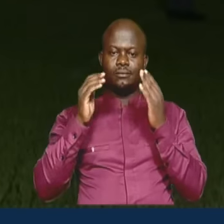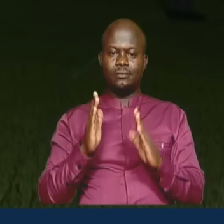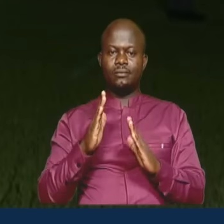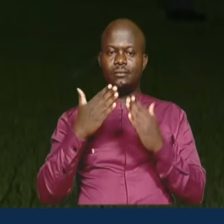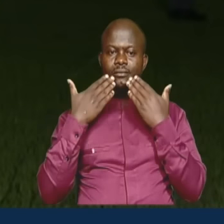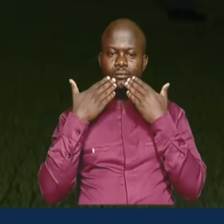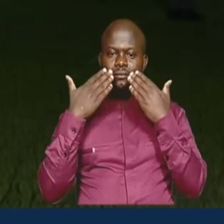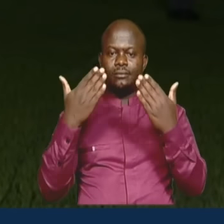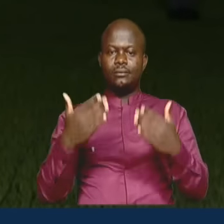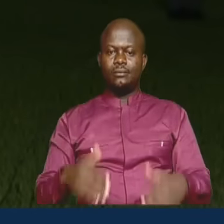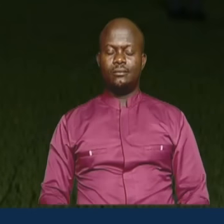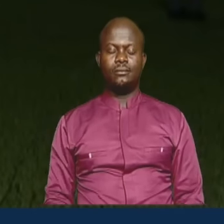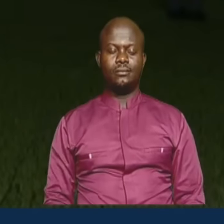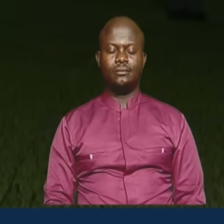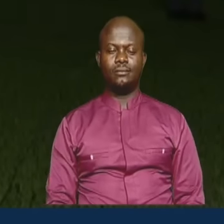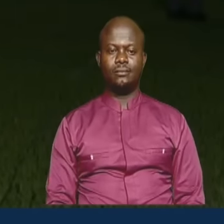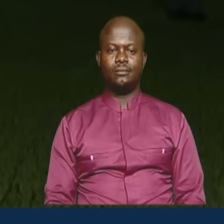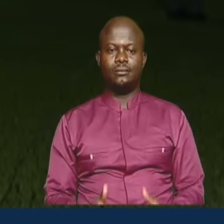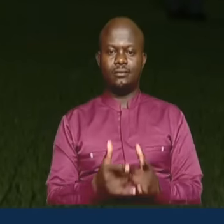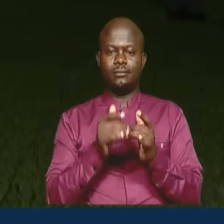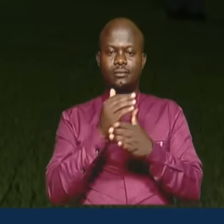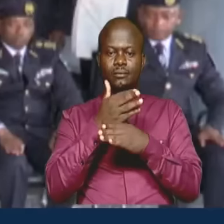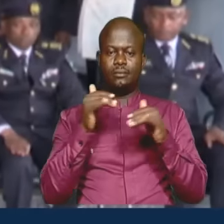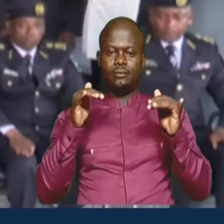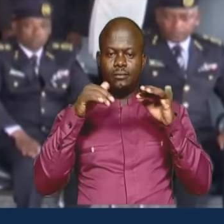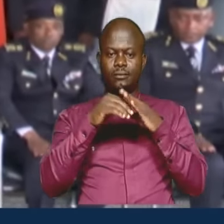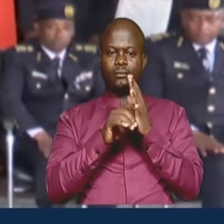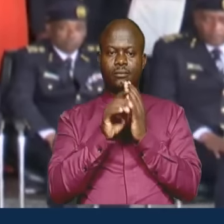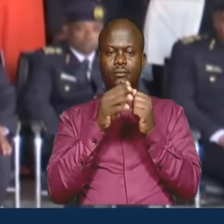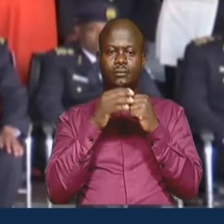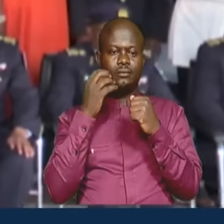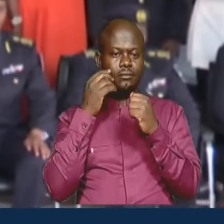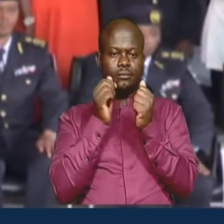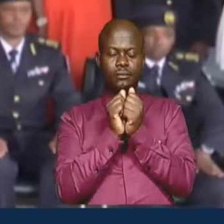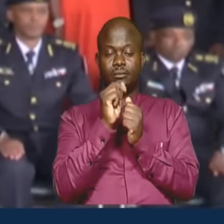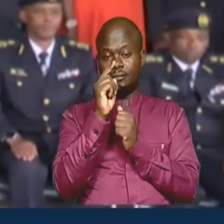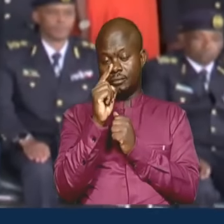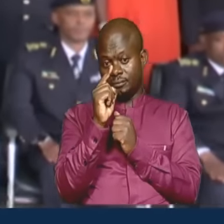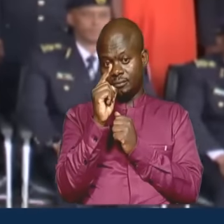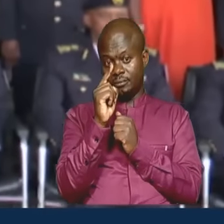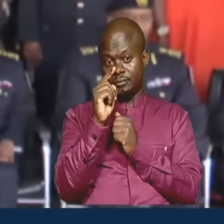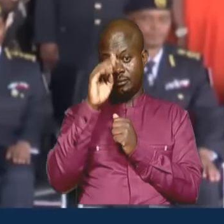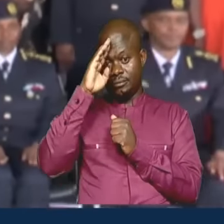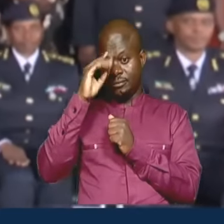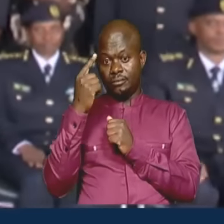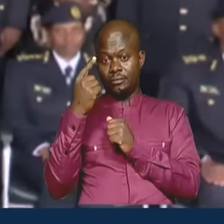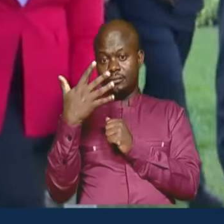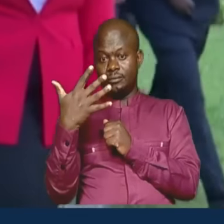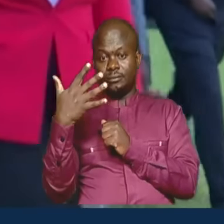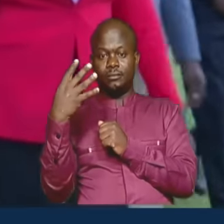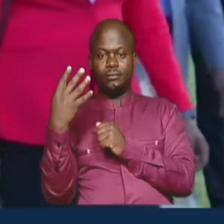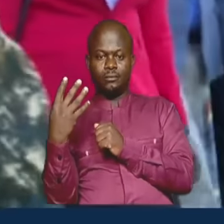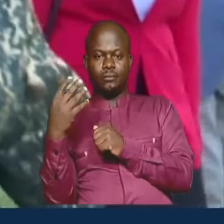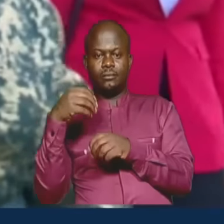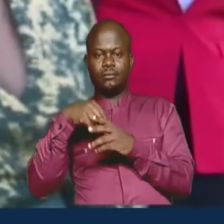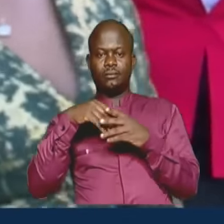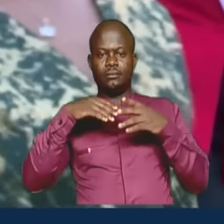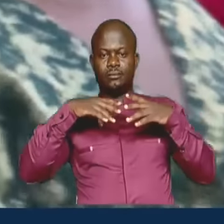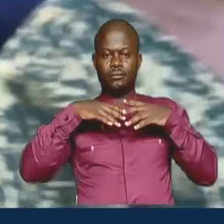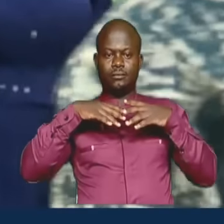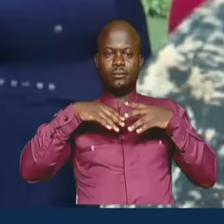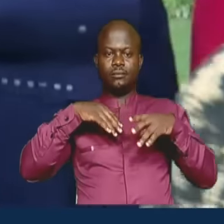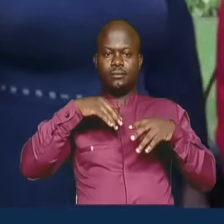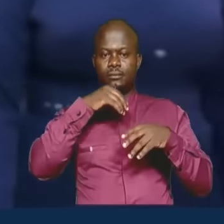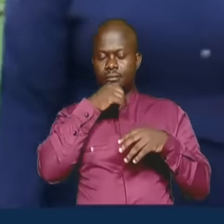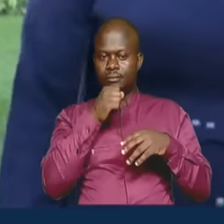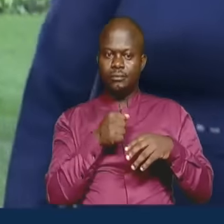turabibashimira. Abaminisitiri yateranye ku itariki 9 z'ukwezi kwa 11 yemeje ko abapolisi 154 bashyirwa mu kiruhuko